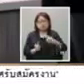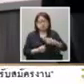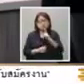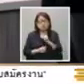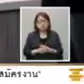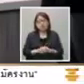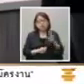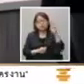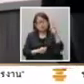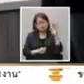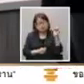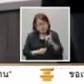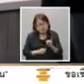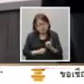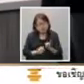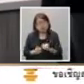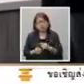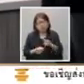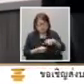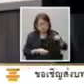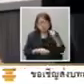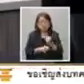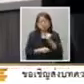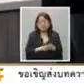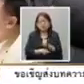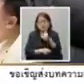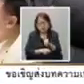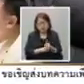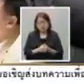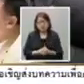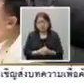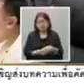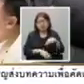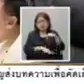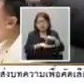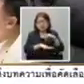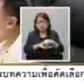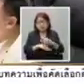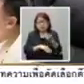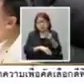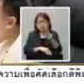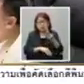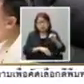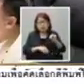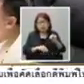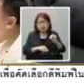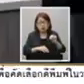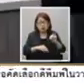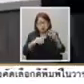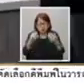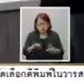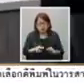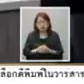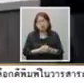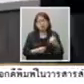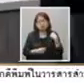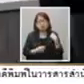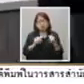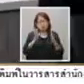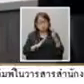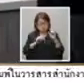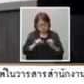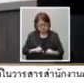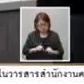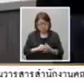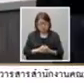ก็ปฏิบัติหน้าที่ได ้ท่าน ความเป็นรัฐมนตรีเริ่มจาก รอแป๊บนึง การทำมติในมา